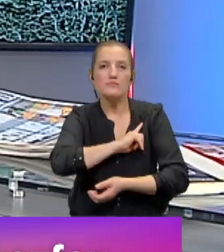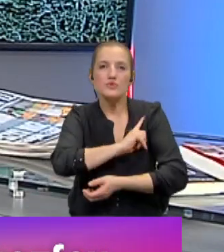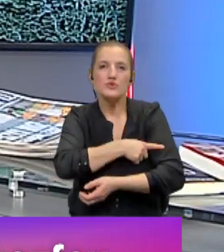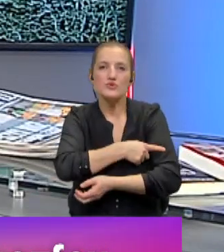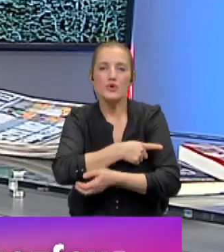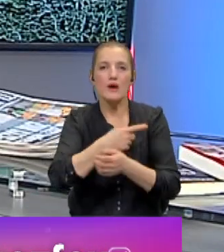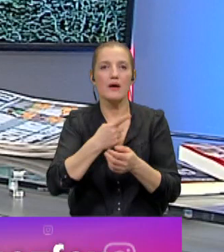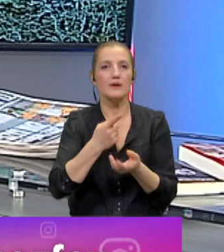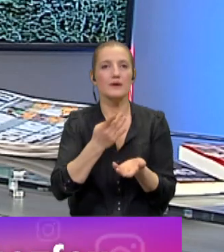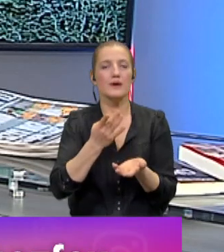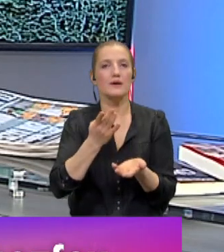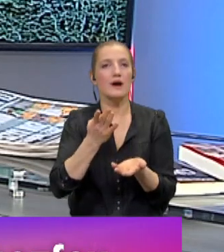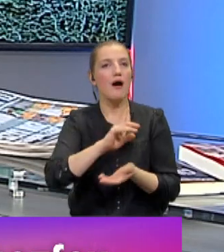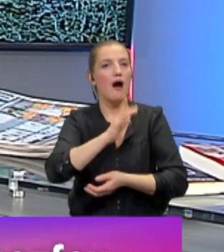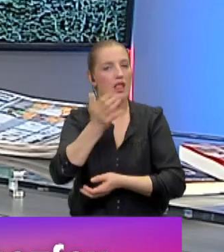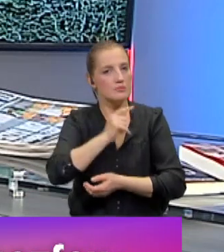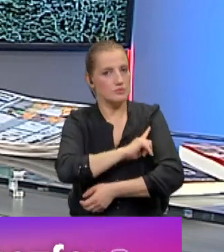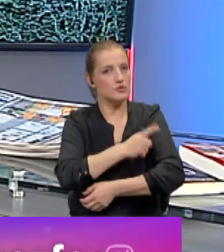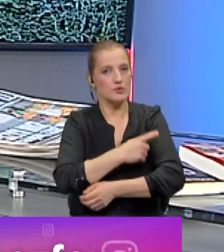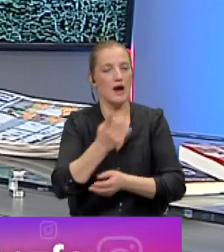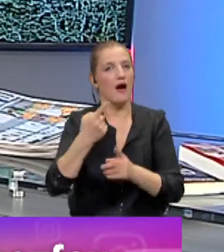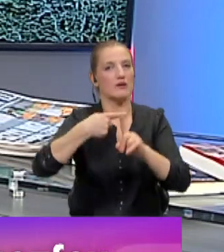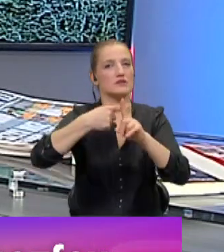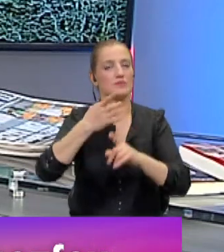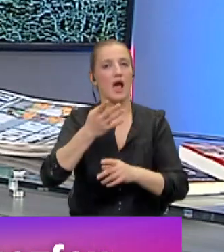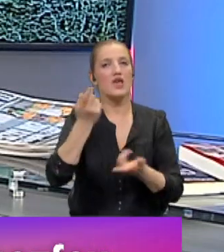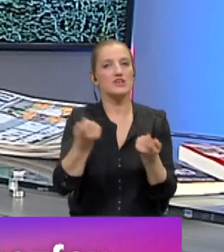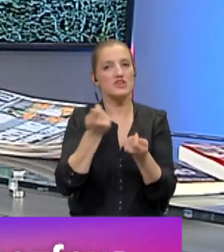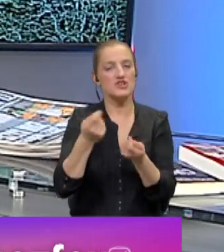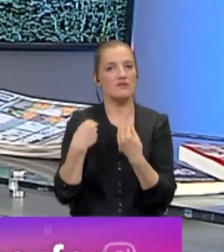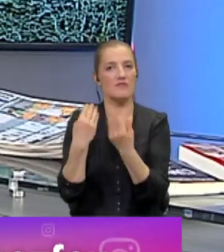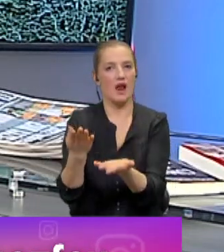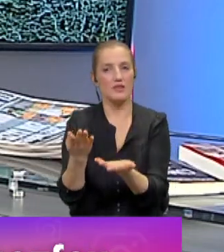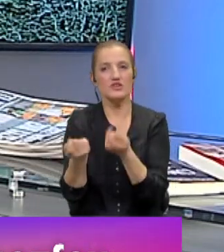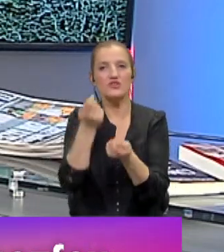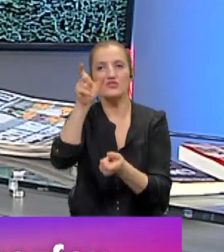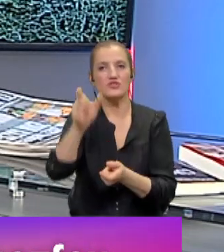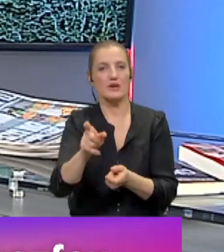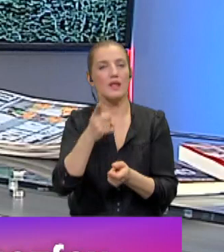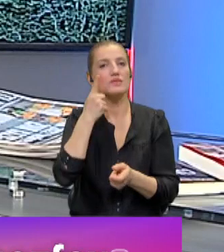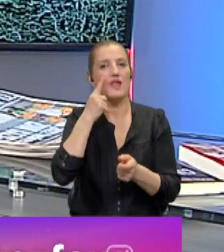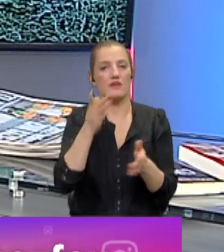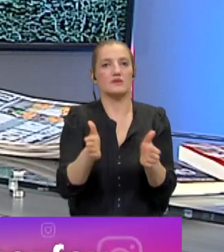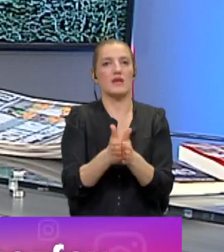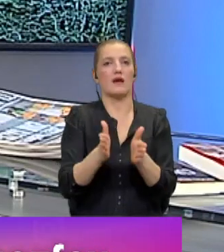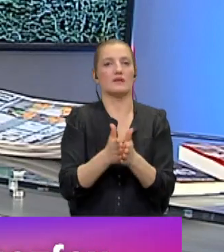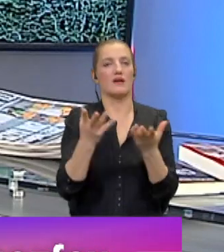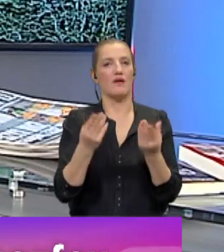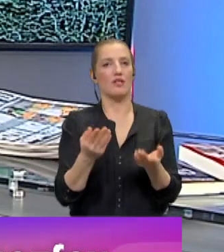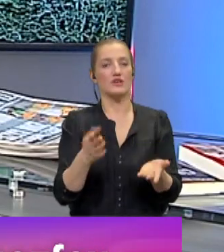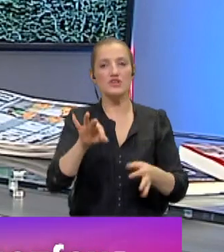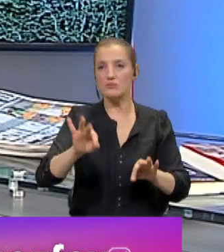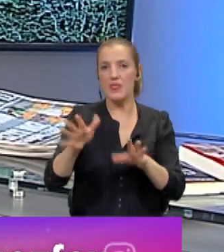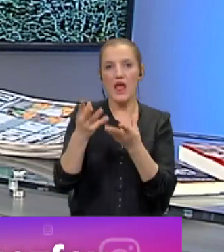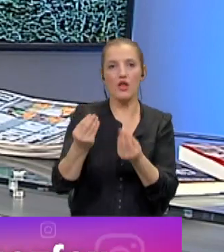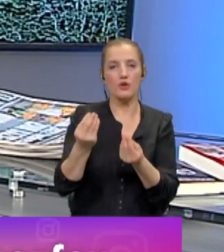arttırmak için güzel devreye girdi ve temiz Evet hem işçi Hem hükümet yan yana geldi şimdi